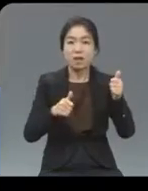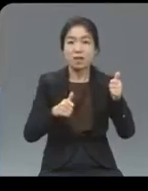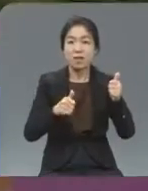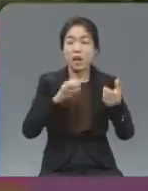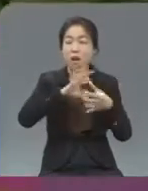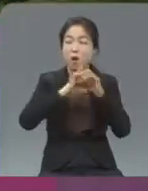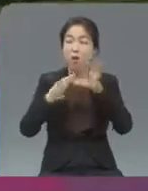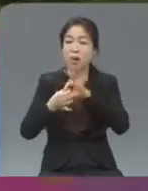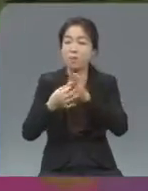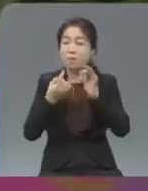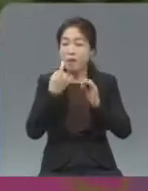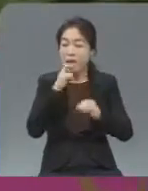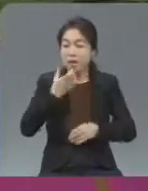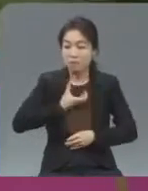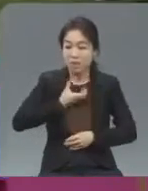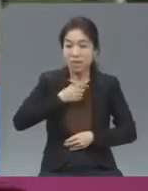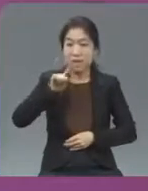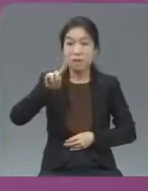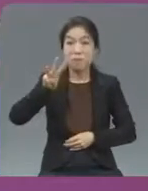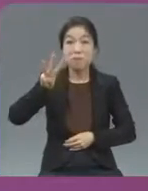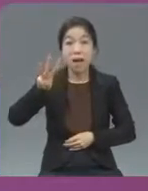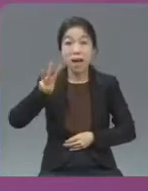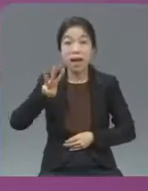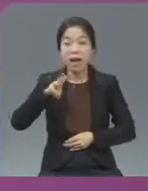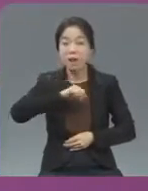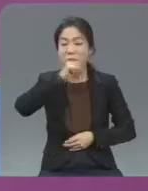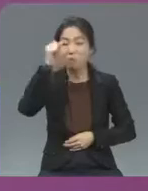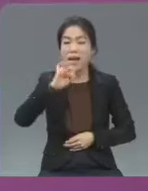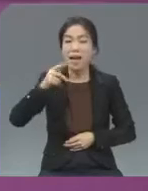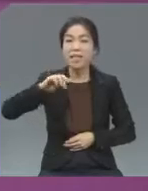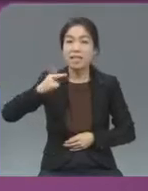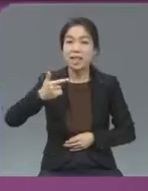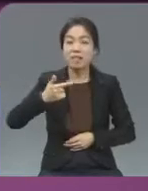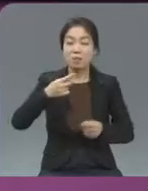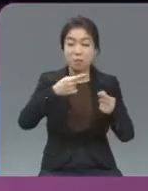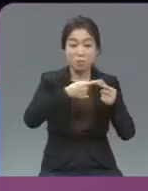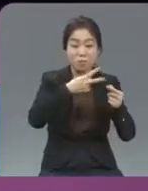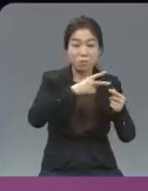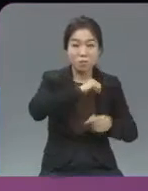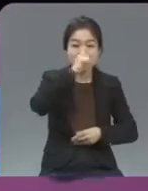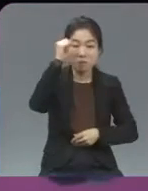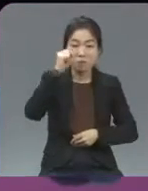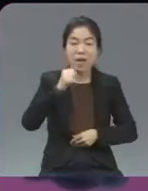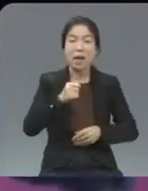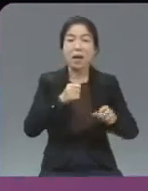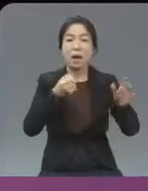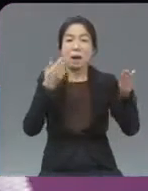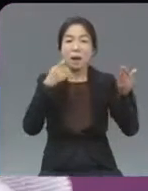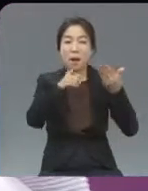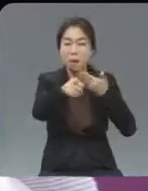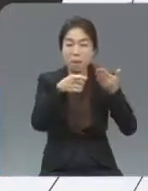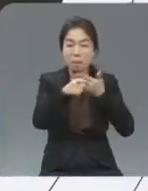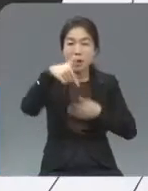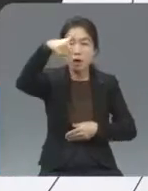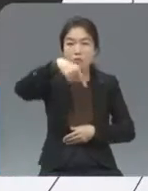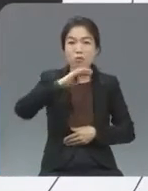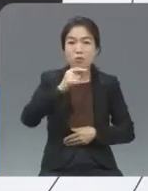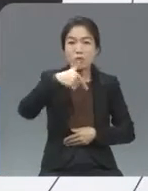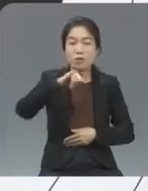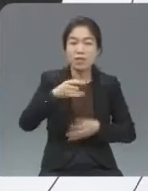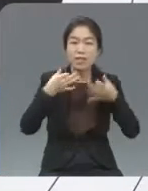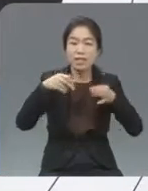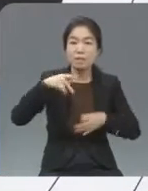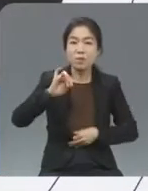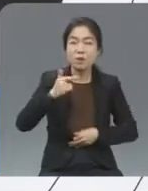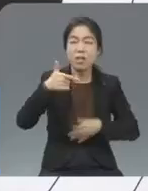3관왕의 주인공인 광주여대 소속의 안산 선수와 2연패를 달성한 펜싱 남자 사브르 대표팀의 구본길, 김정환,